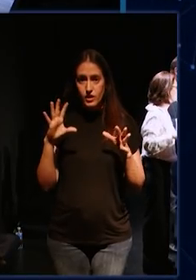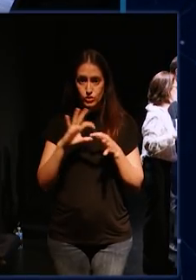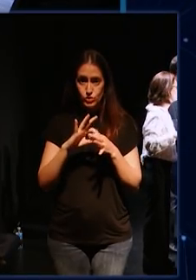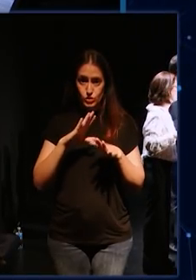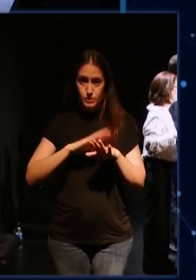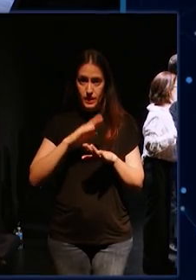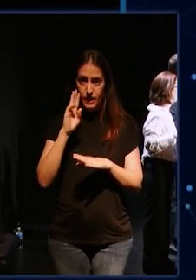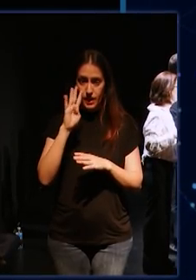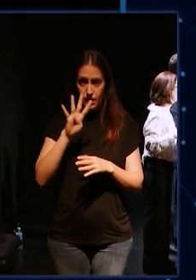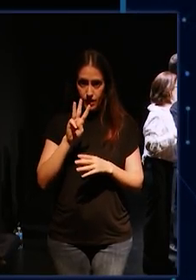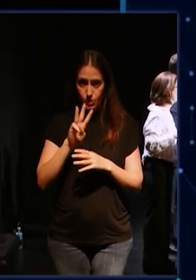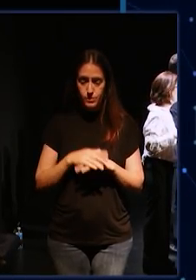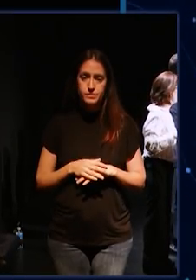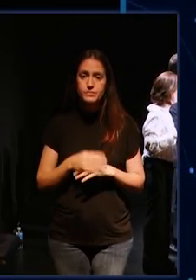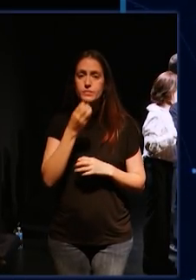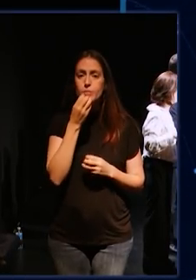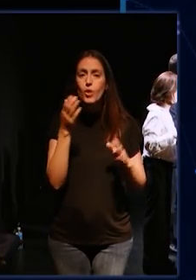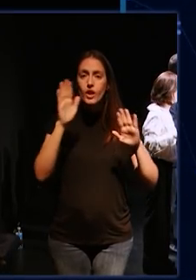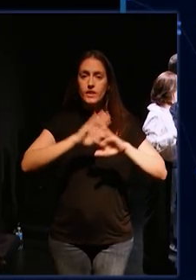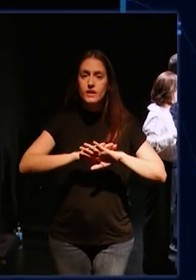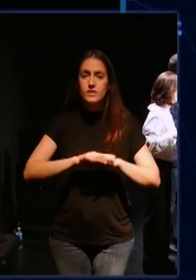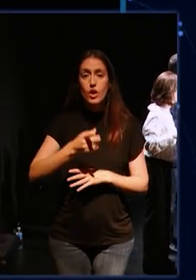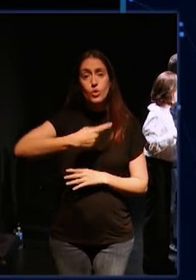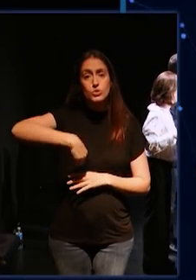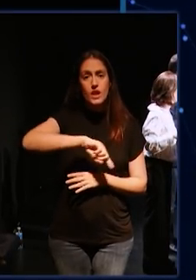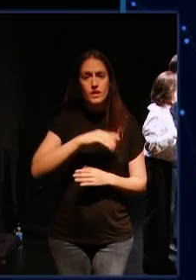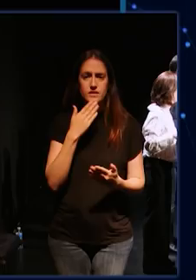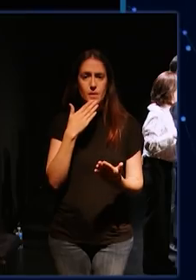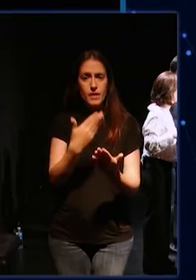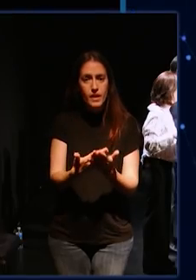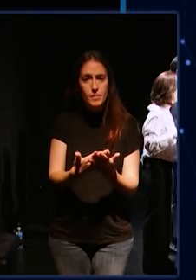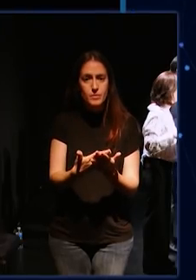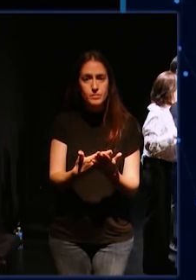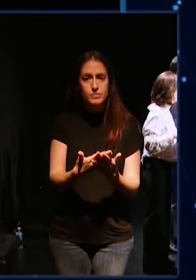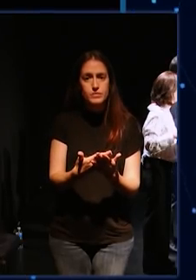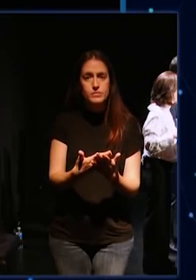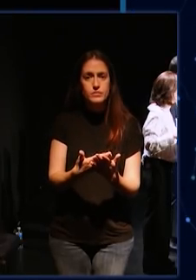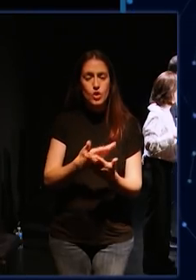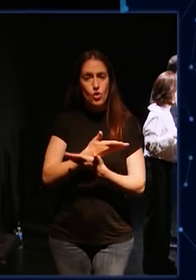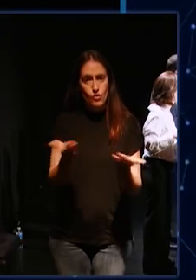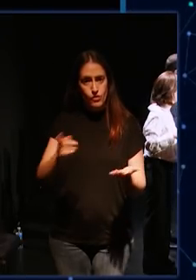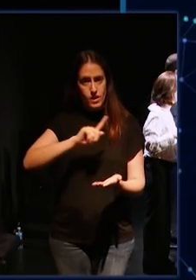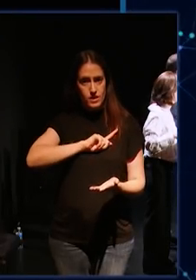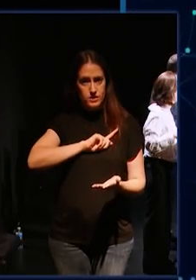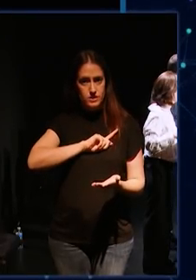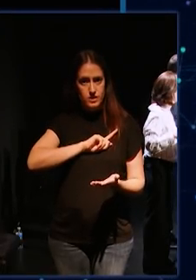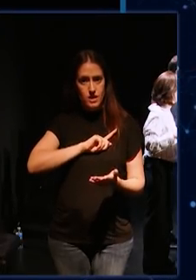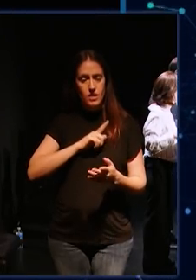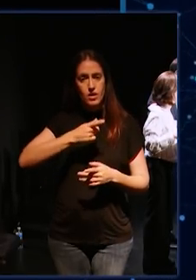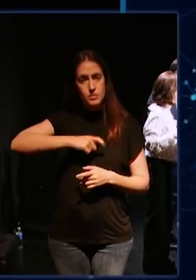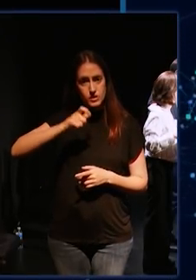Bona nit. Nosaltres us demanem que ens feu confiança a la gent de Junts per